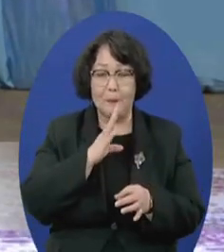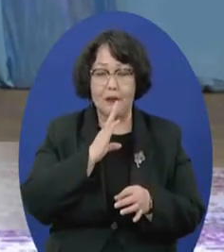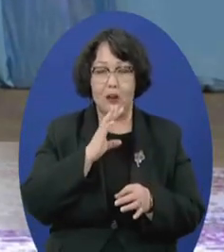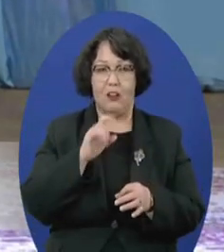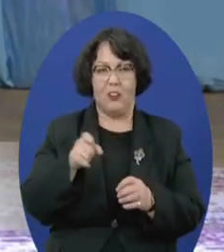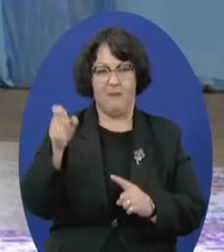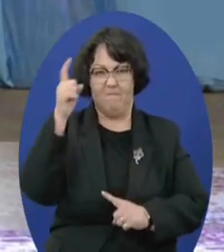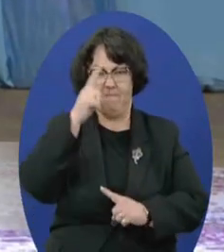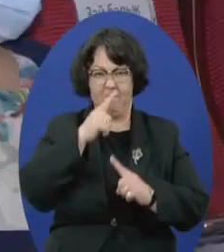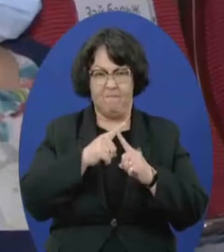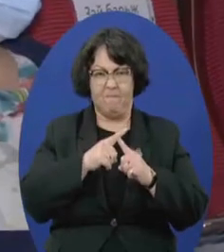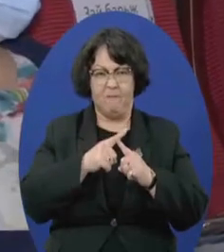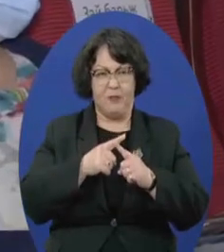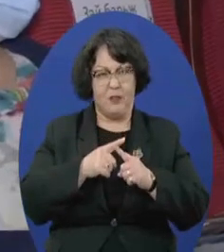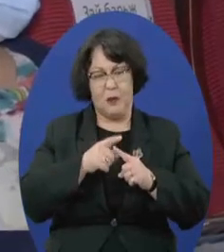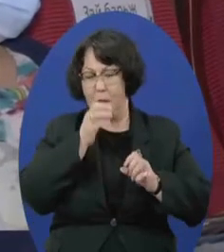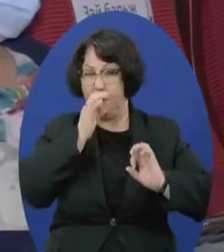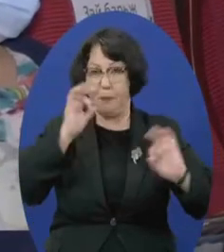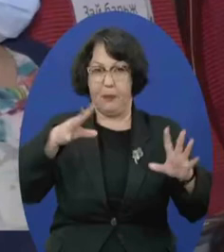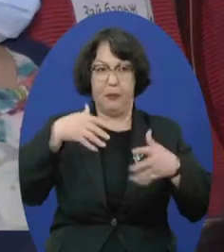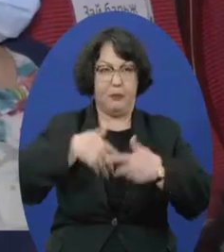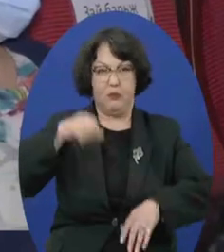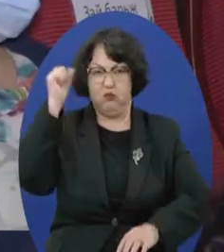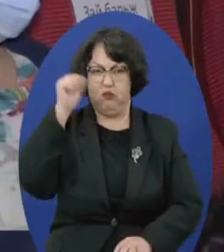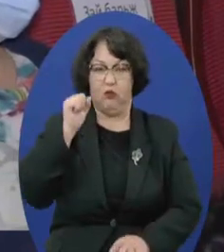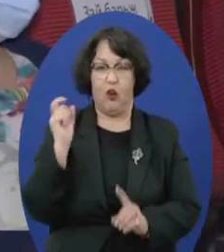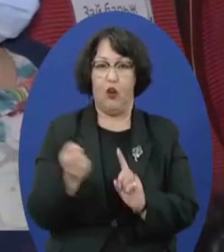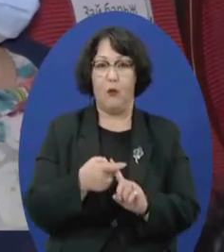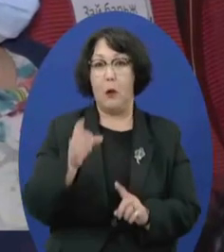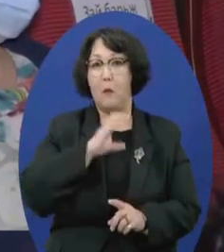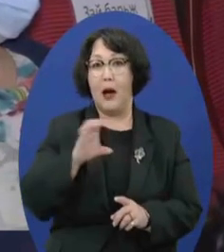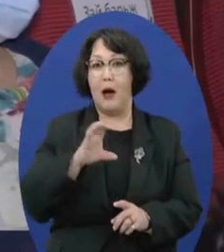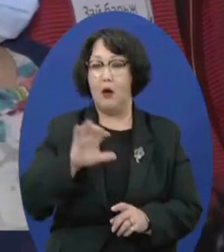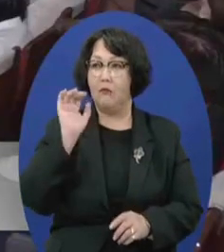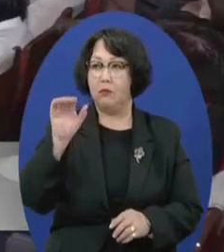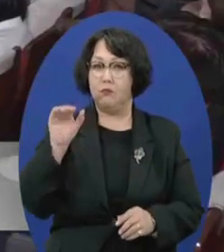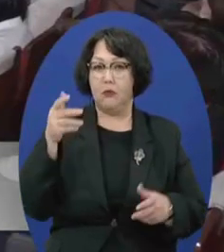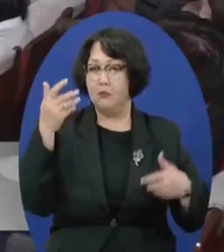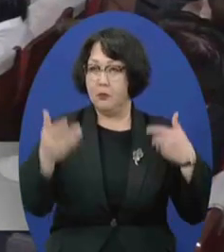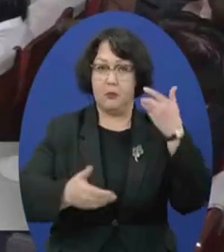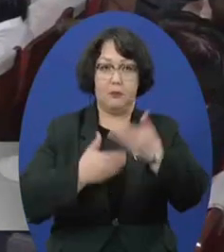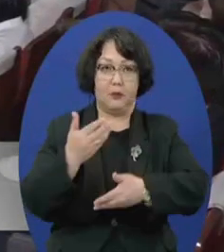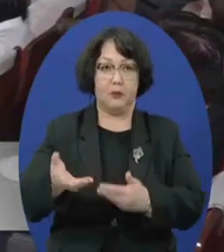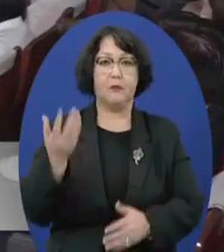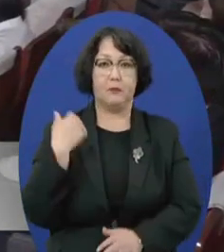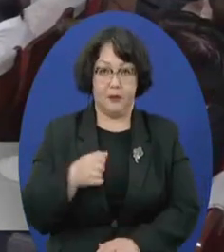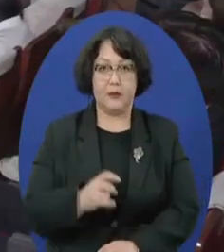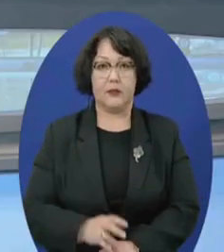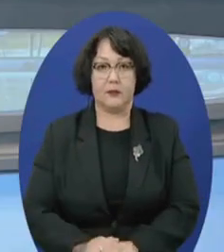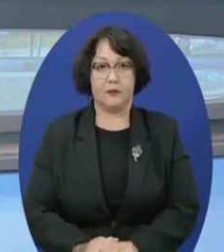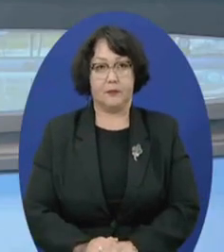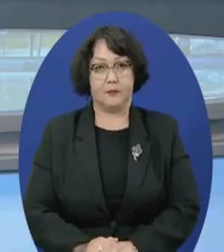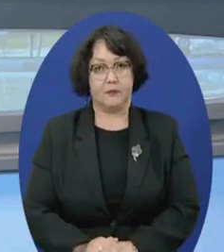тэд төвчээр тасралаа цахим эсэргүүцлийг эхлүүлж холбогдох байгууллагуудад шаардлага хүргүүлээд байсан юм а.